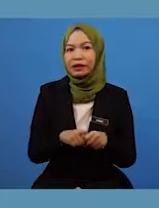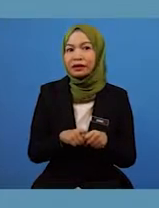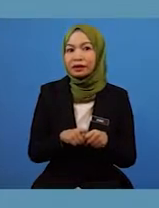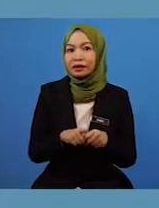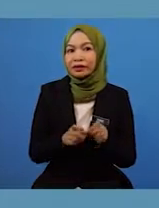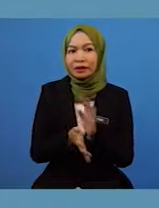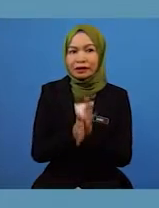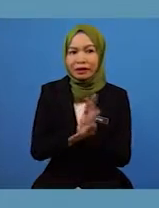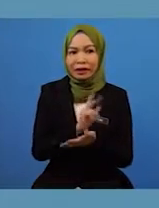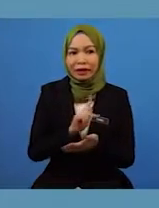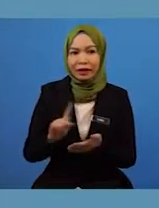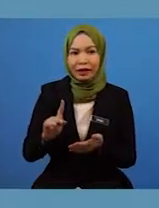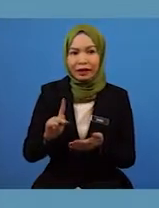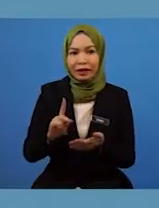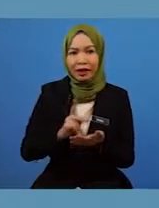Jika